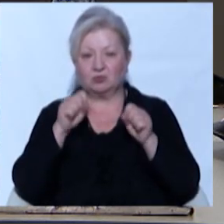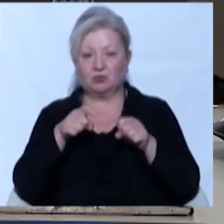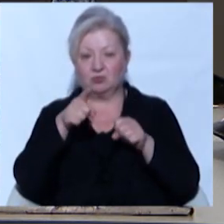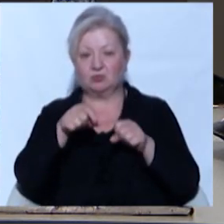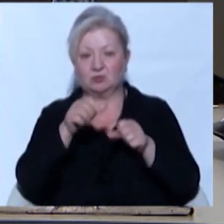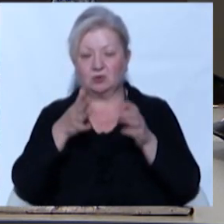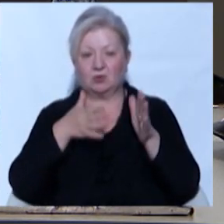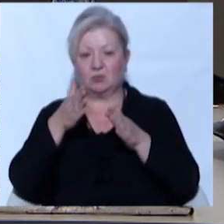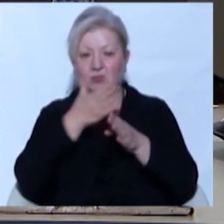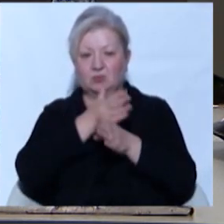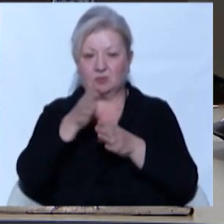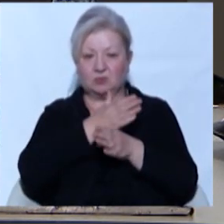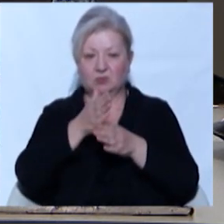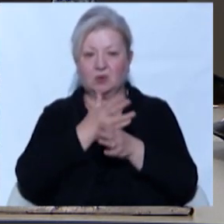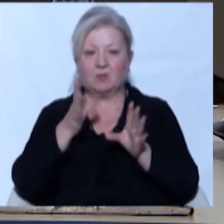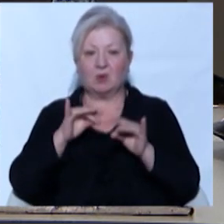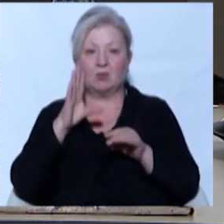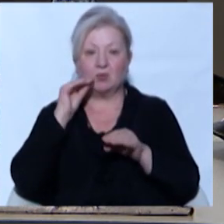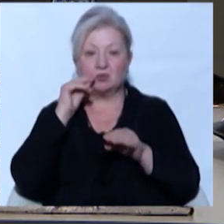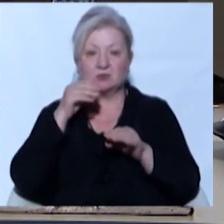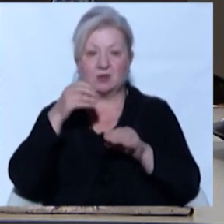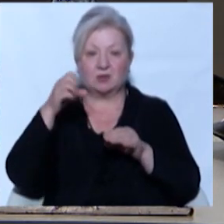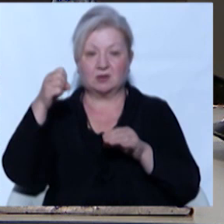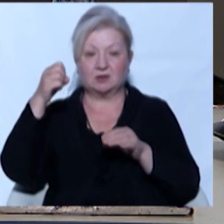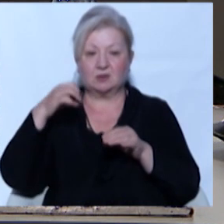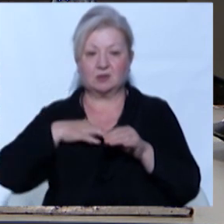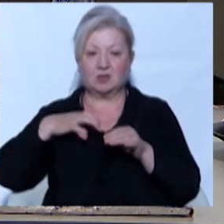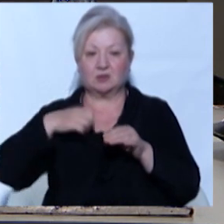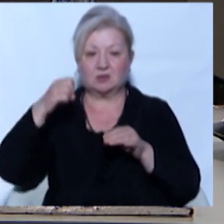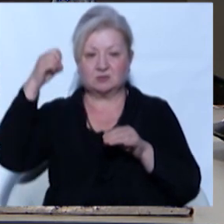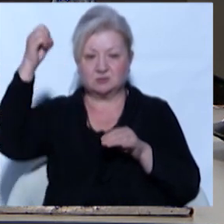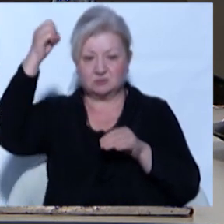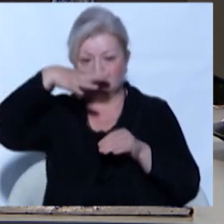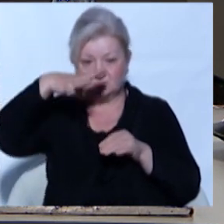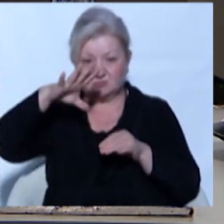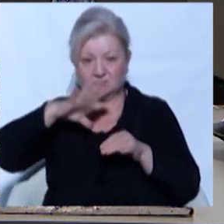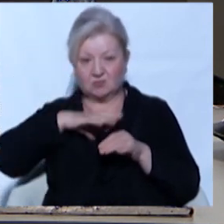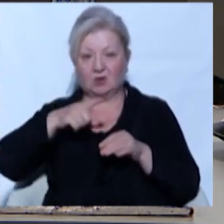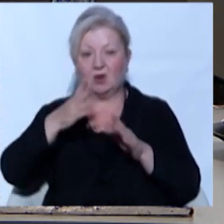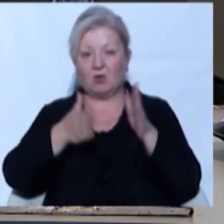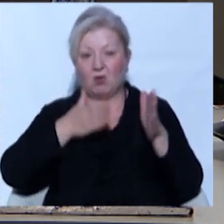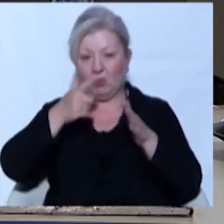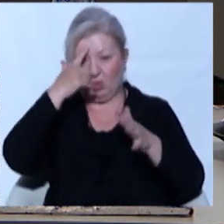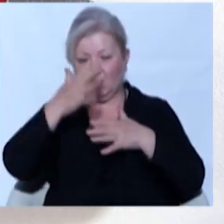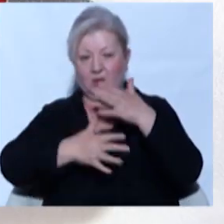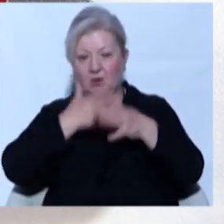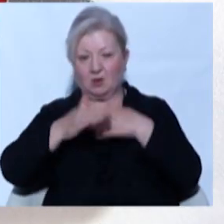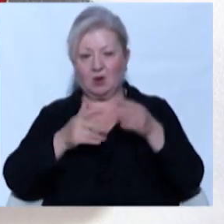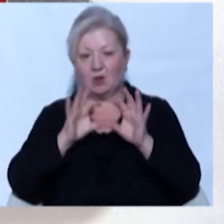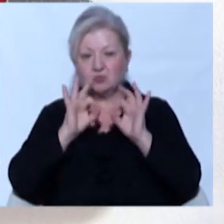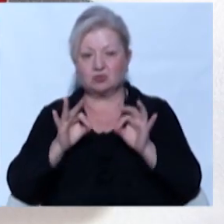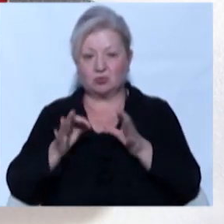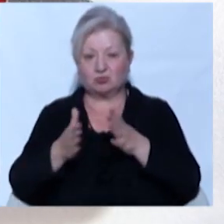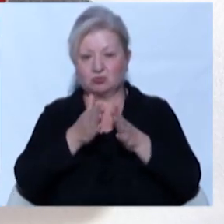დავინახეთ, რომ რობოტ შეუძლია დახარისხება, მაგრამ როდესაც თეთრი სინათლე აინთო, რობოტი დაიბნა და ის უკვე